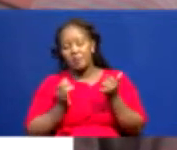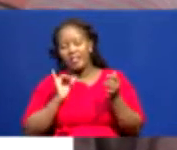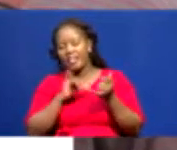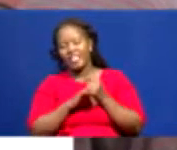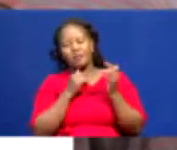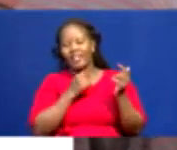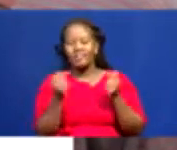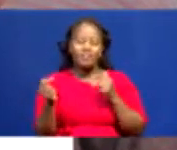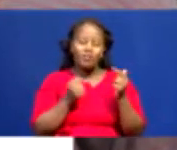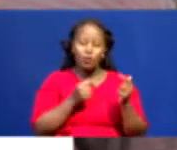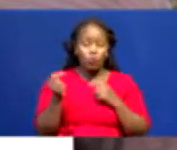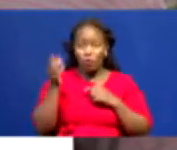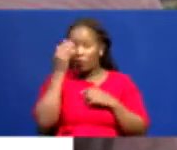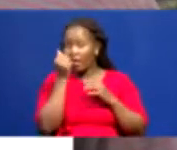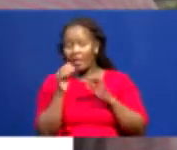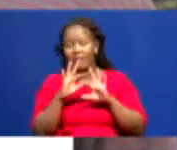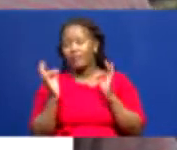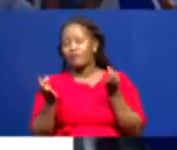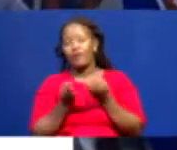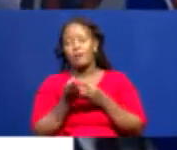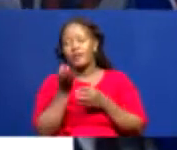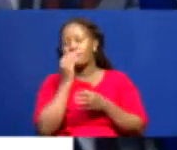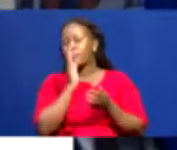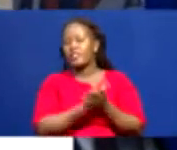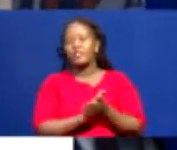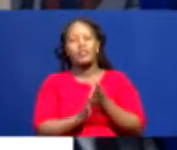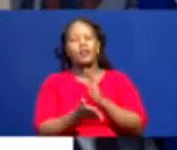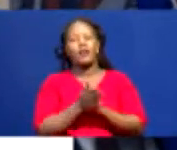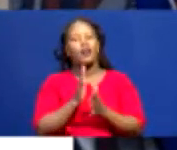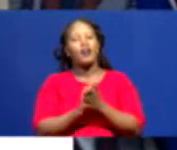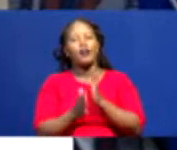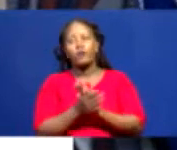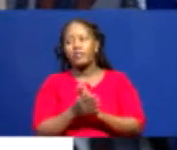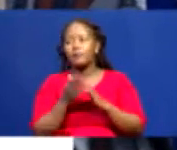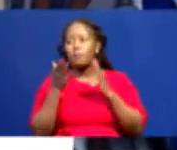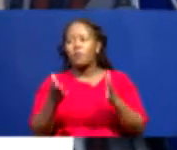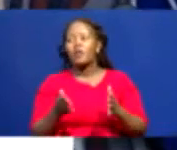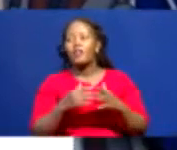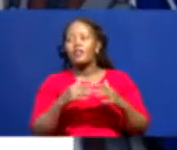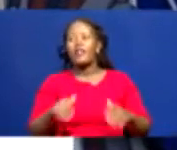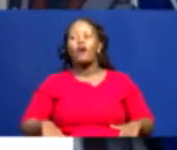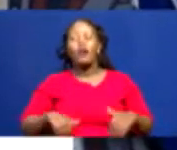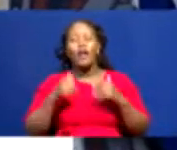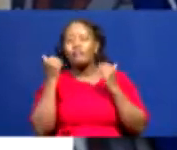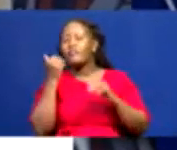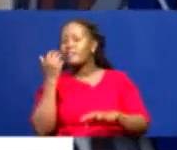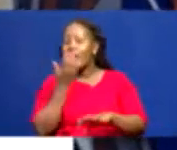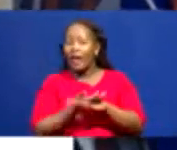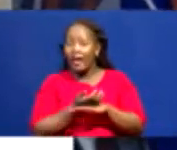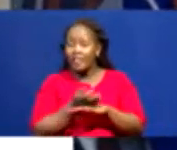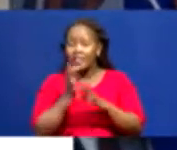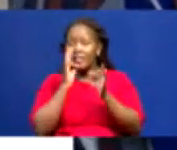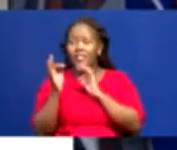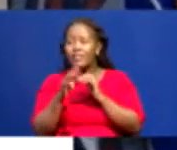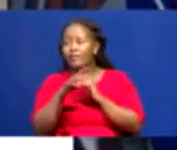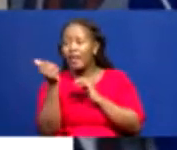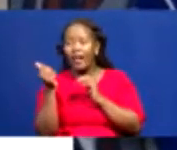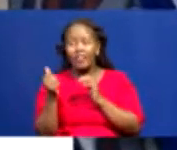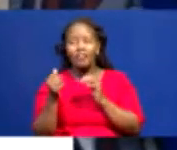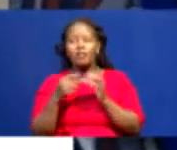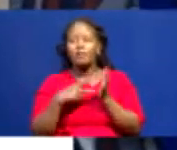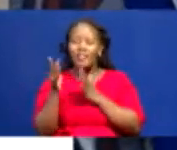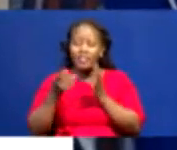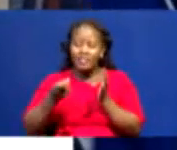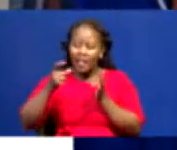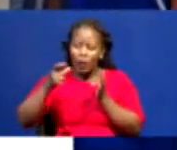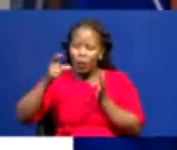na wamama, juu boma hakuna kitu ya kukula. Maisha imekuwa gumu sana, tukisikia mambo mengine naongezea juu tumelemewa.